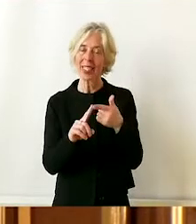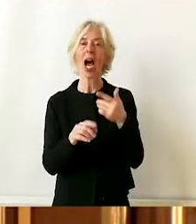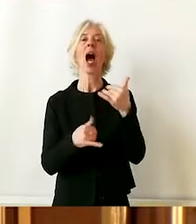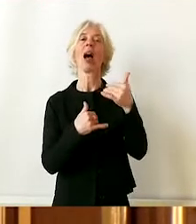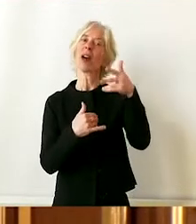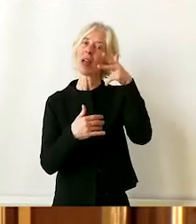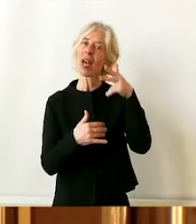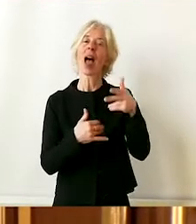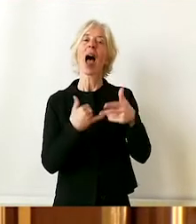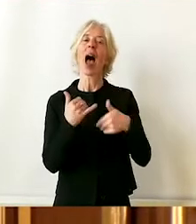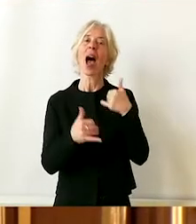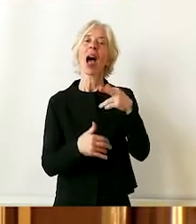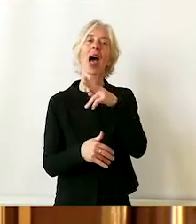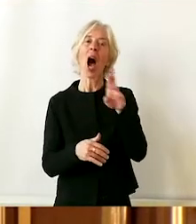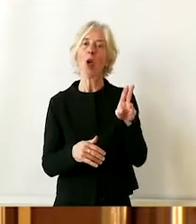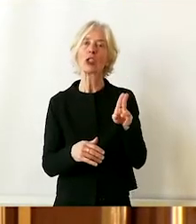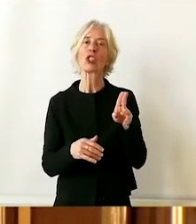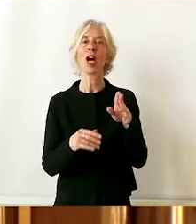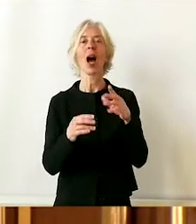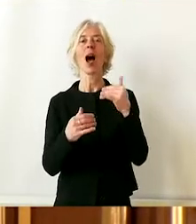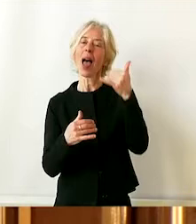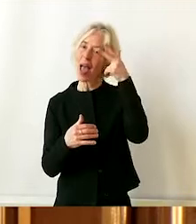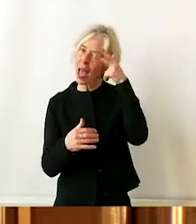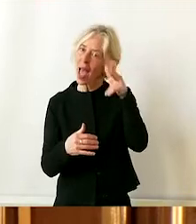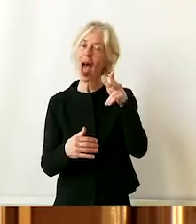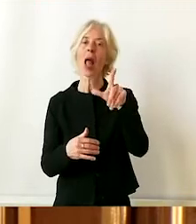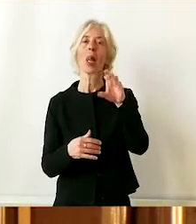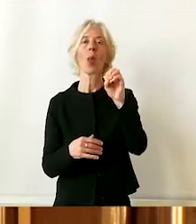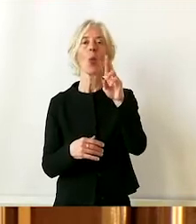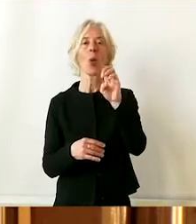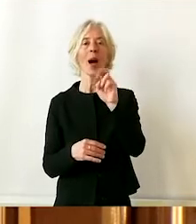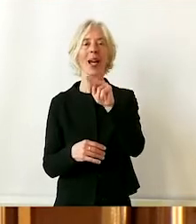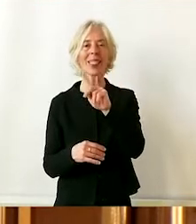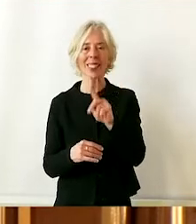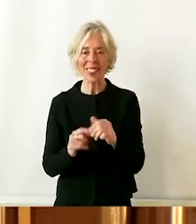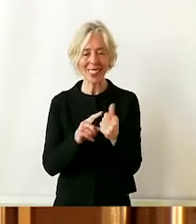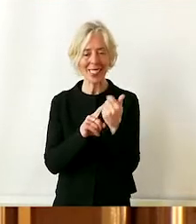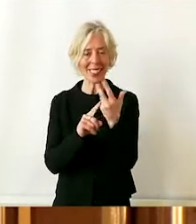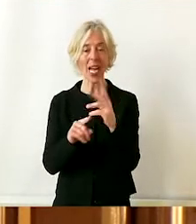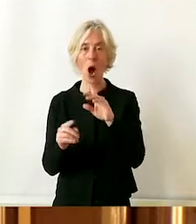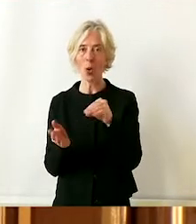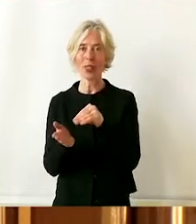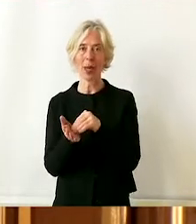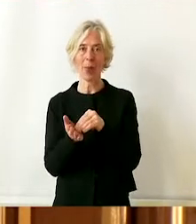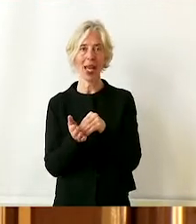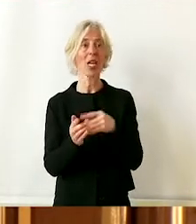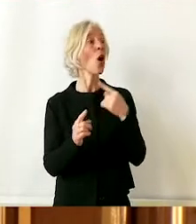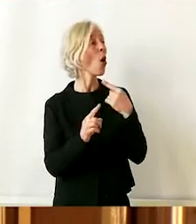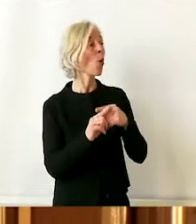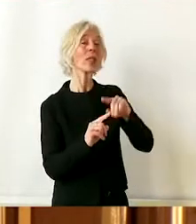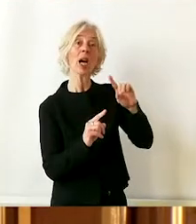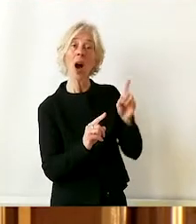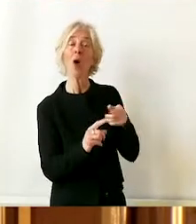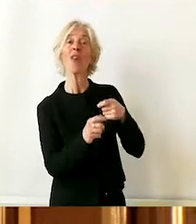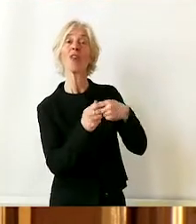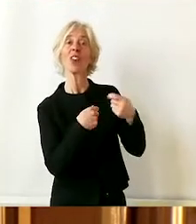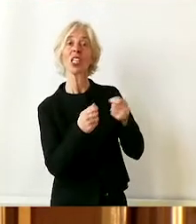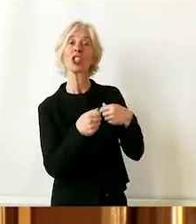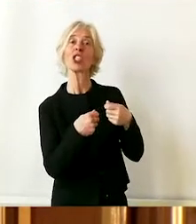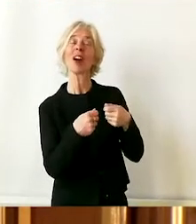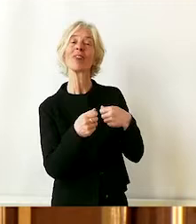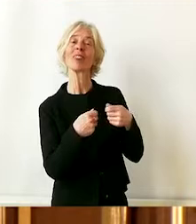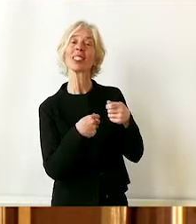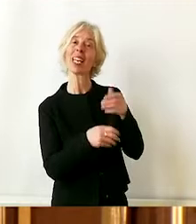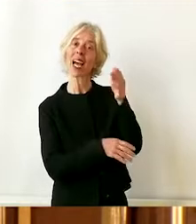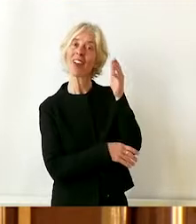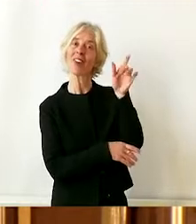Kollege Matthias Lorenzen und ich hoffe, ich habe jetzt niemanden übersehen. Ich begrüße ganz herzlich zum einen natürlich unseren Wirtschaftsreferenten Wolfgang Hübschel, unter